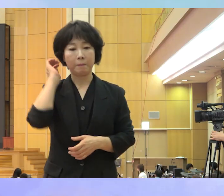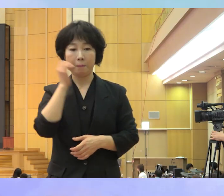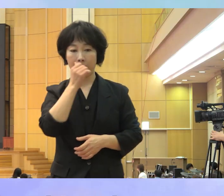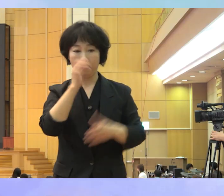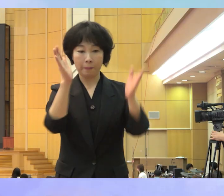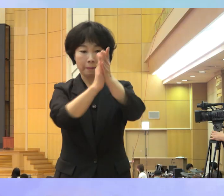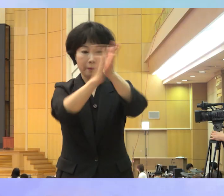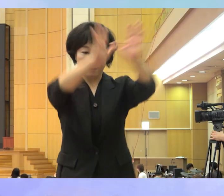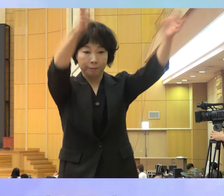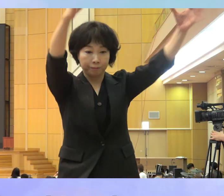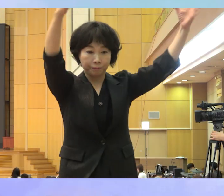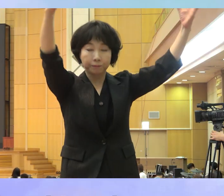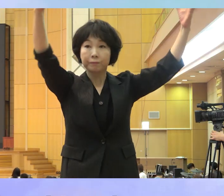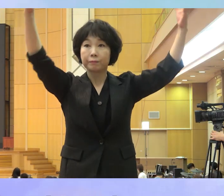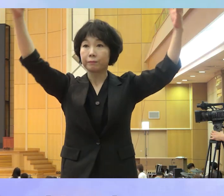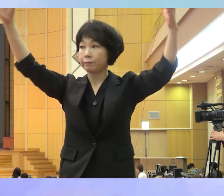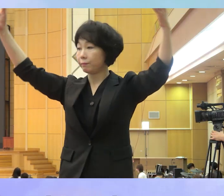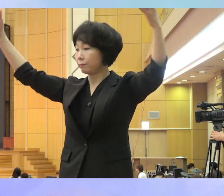하나님께 영광의 박수.